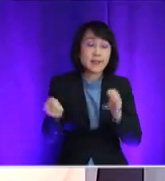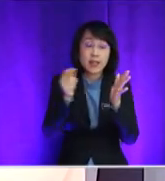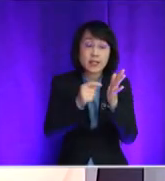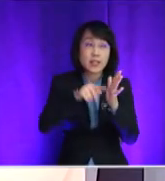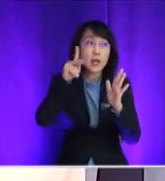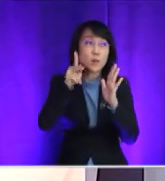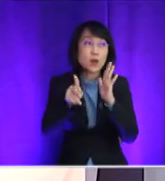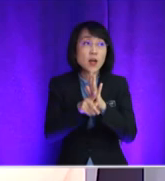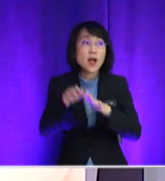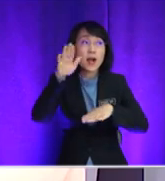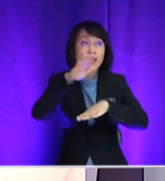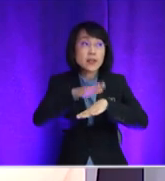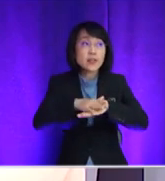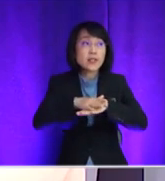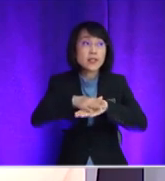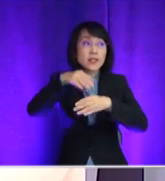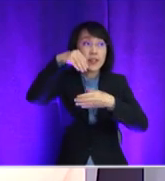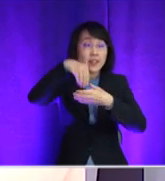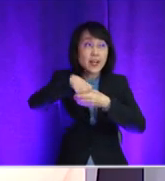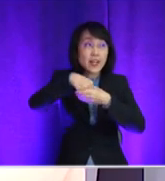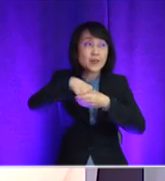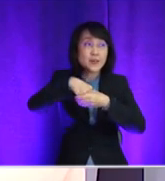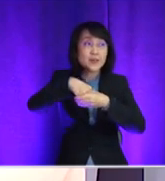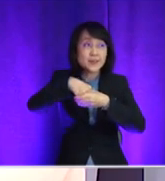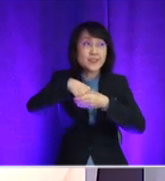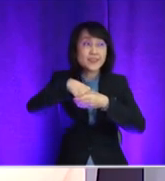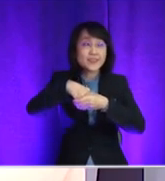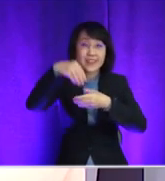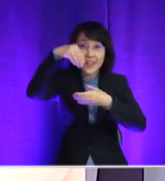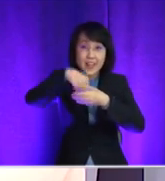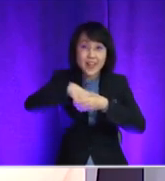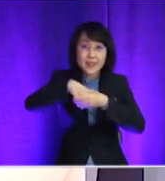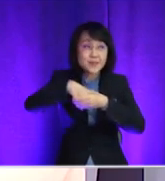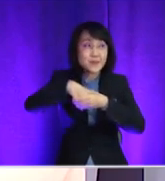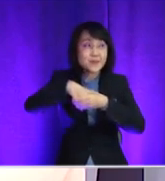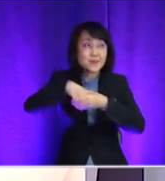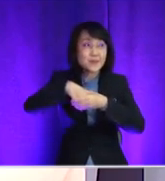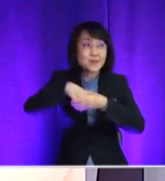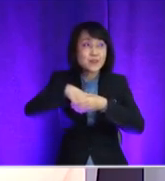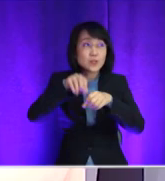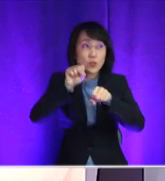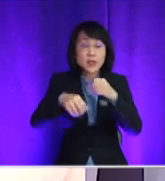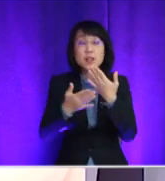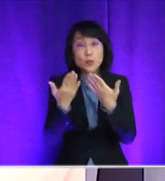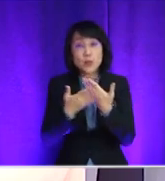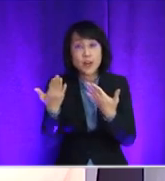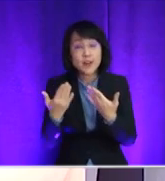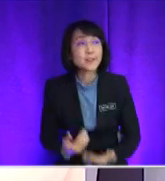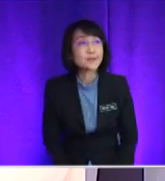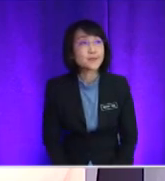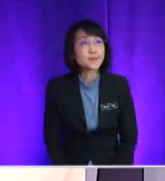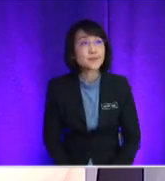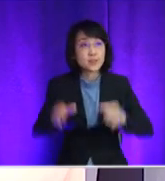ada di bagian yang kita potong supaya anak mudah oke